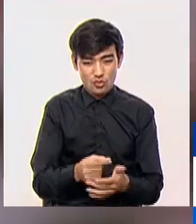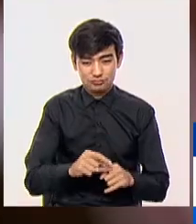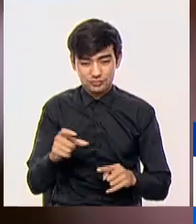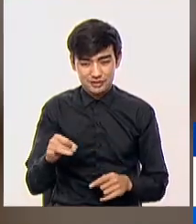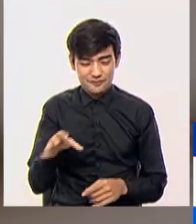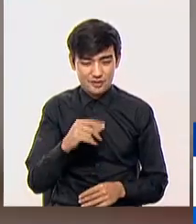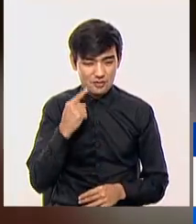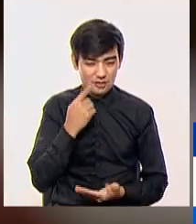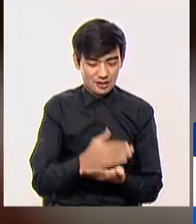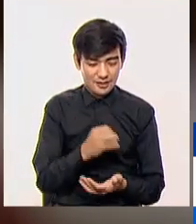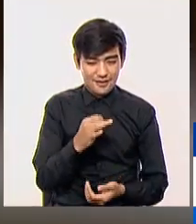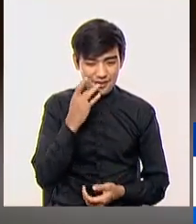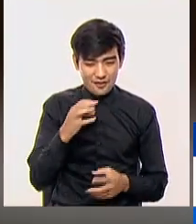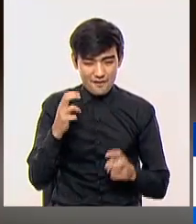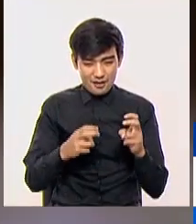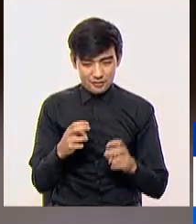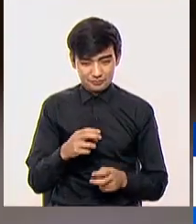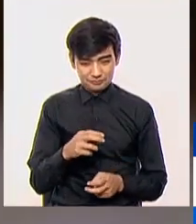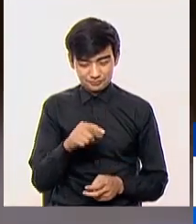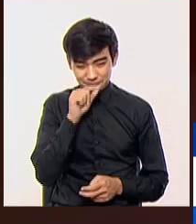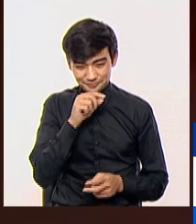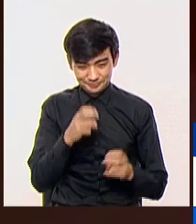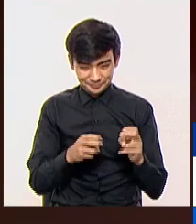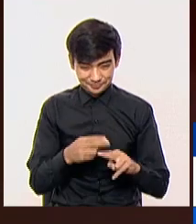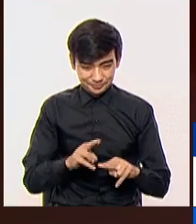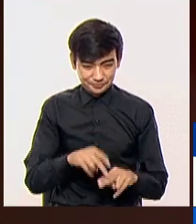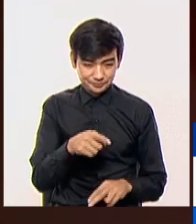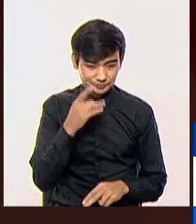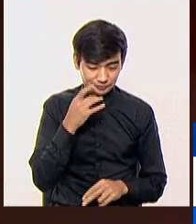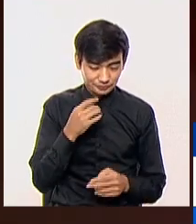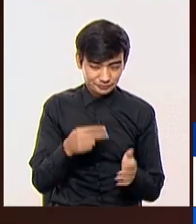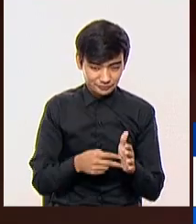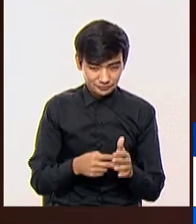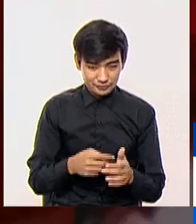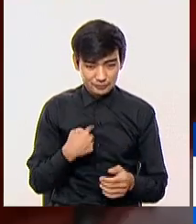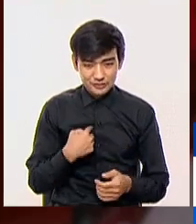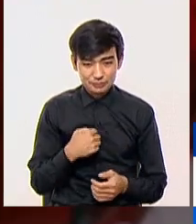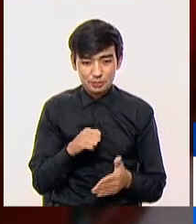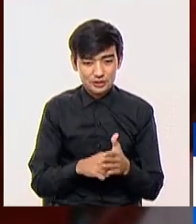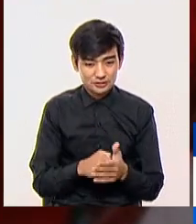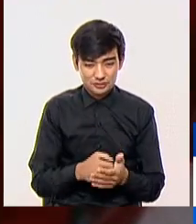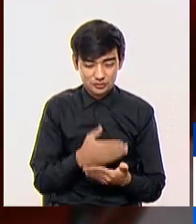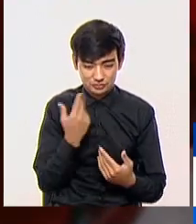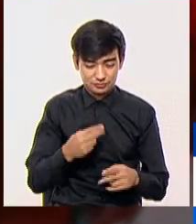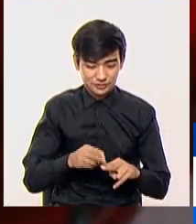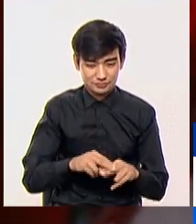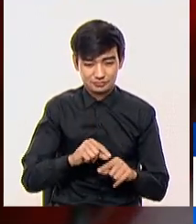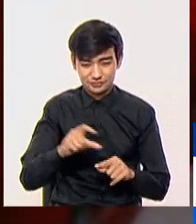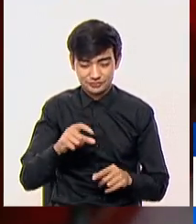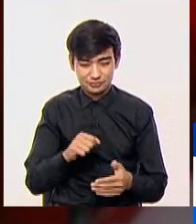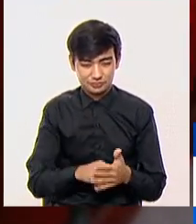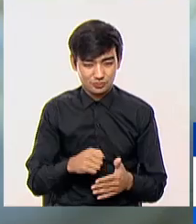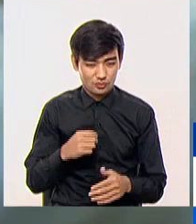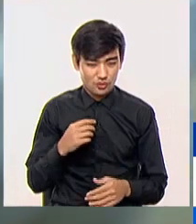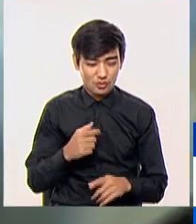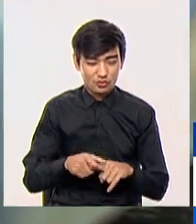жатқанына наразы. Ал құс фермаларының мамандары өнімнің бұл түрінің құнын амалсыздан өсіруге тура келгенін айтады. Себебі шикізаттың бәрі